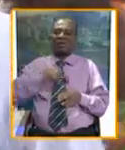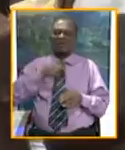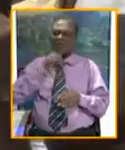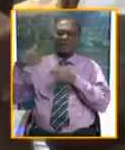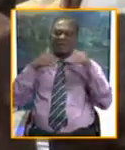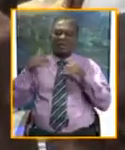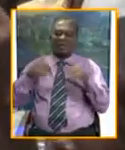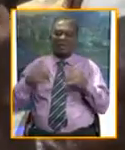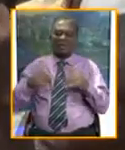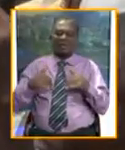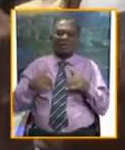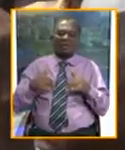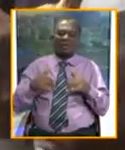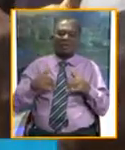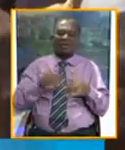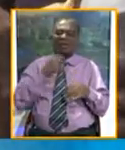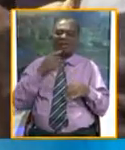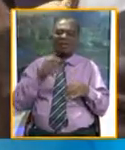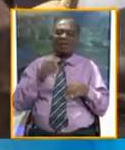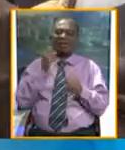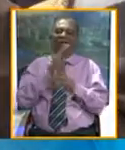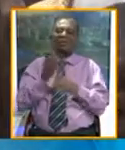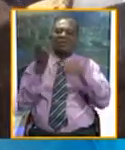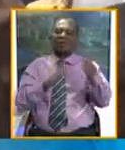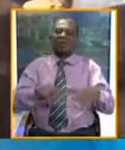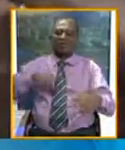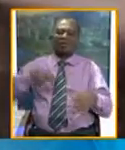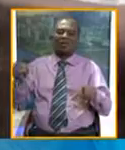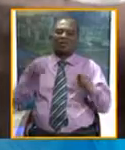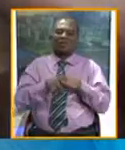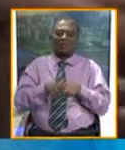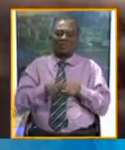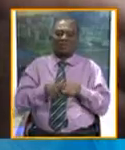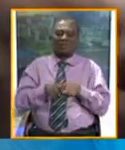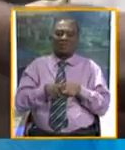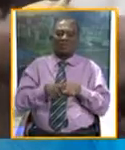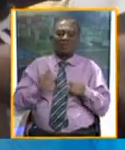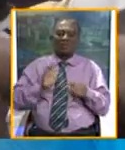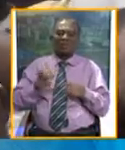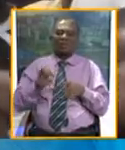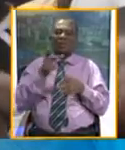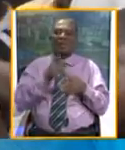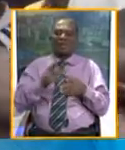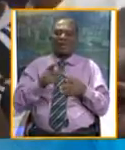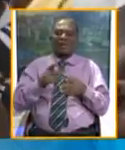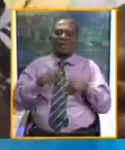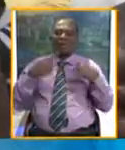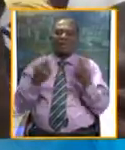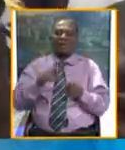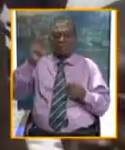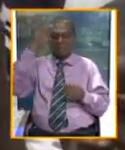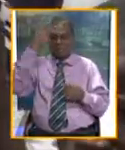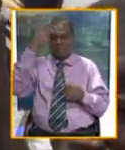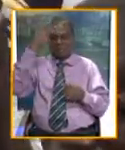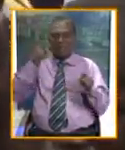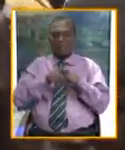la guerre. On ne crée rien. On est déjà morts, nous aussi. Donc, et puis notre parti, même si le président n'est plus